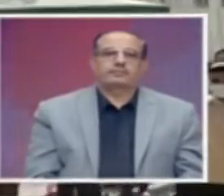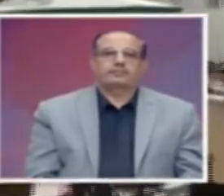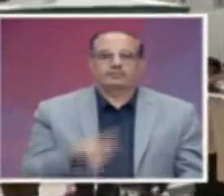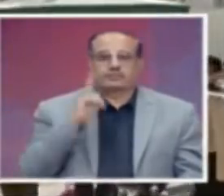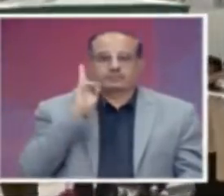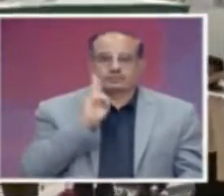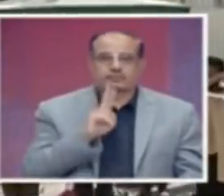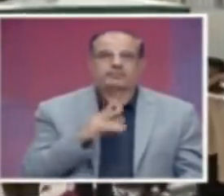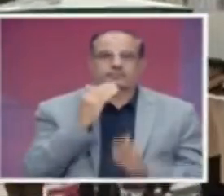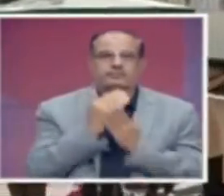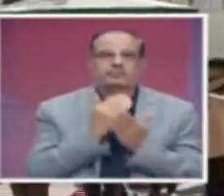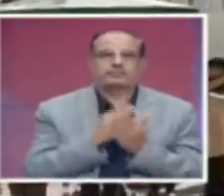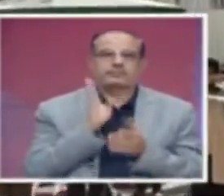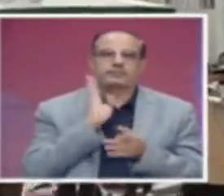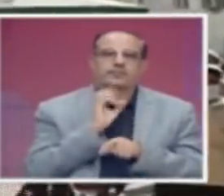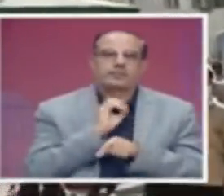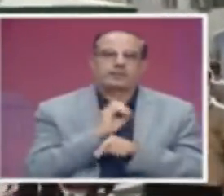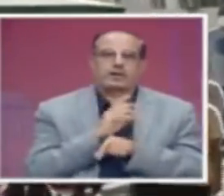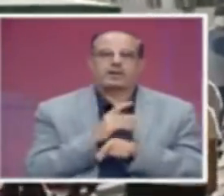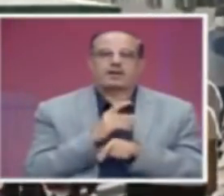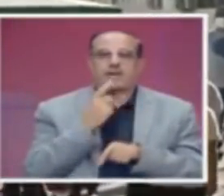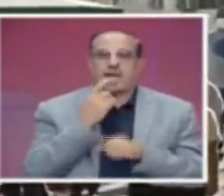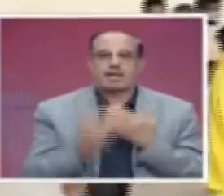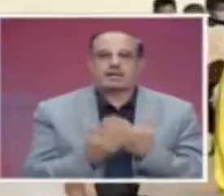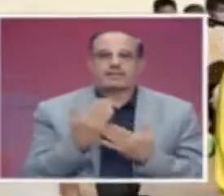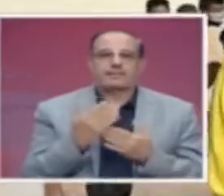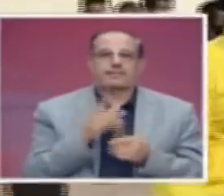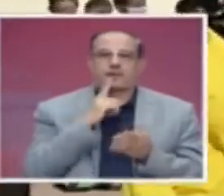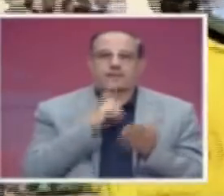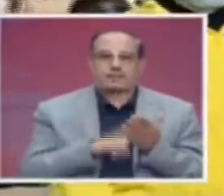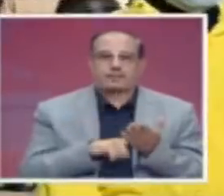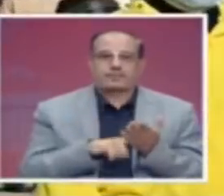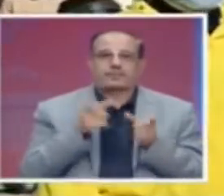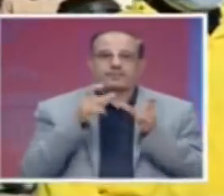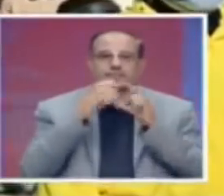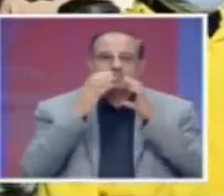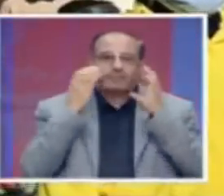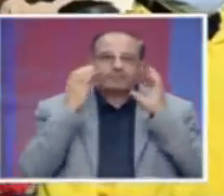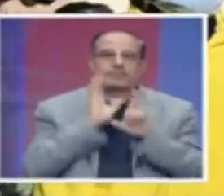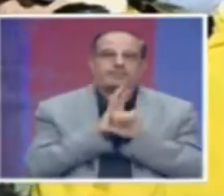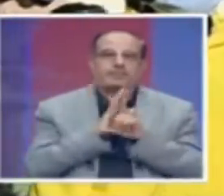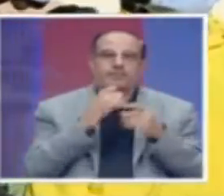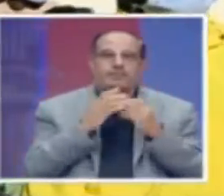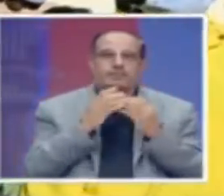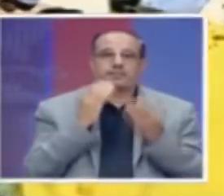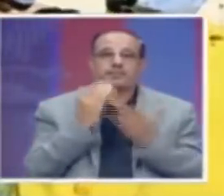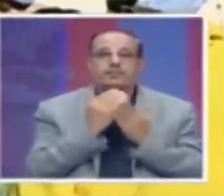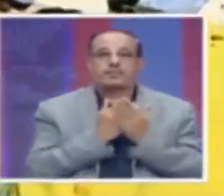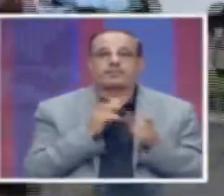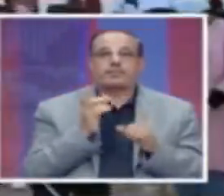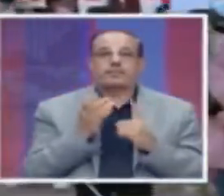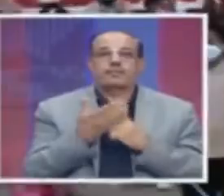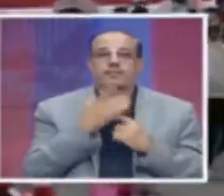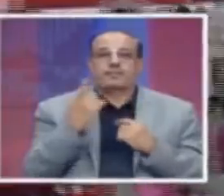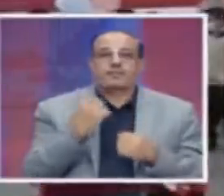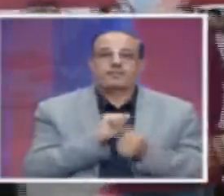للوقوف على مدى انتظام العملية التعليمية في عامها الجديد والتأكد من اتباع المدارس للإجراءات الاحترازية المختلفة